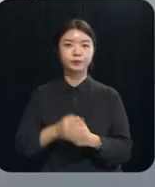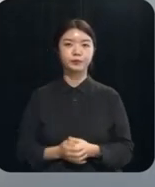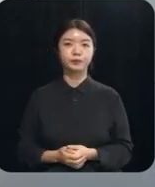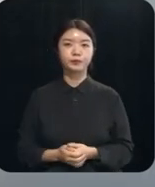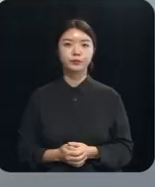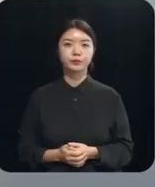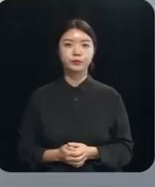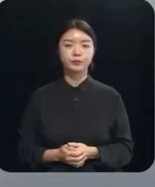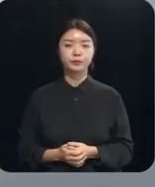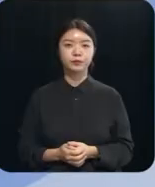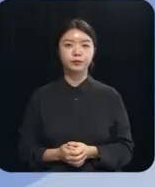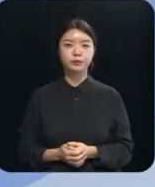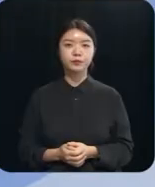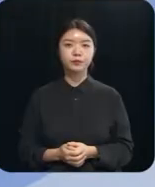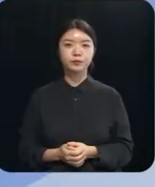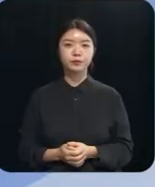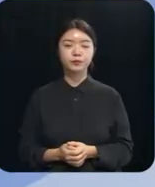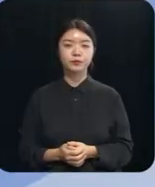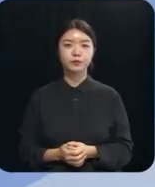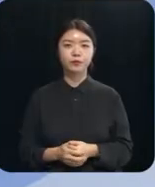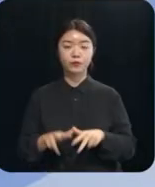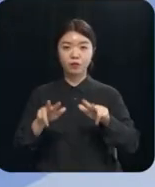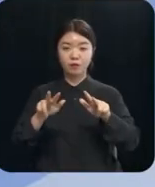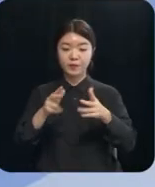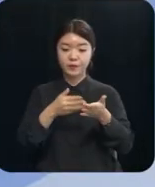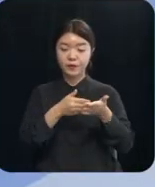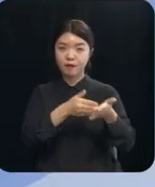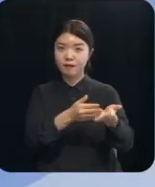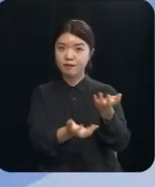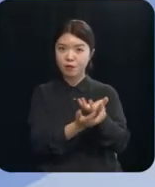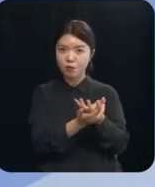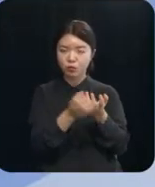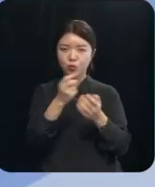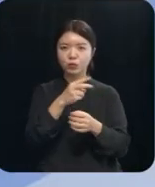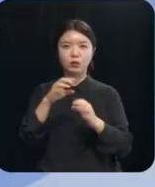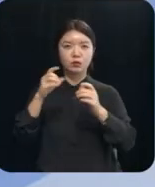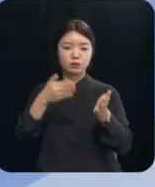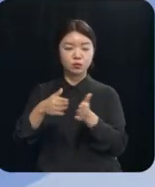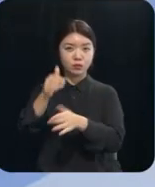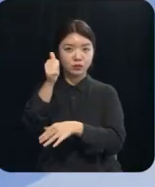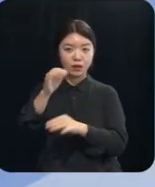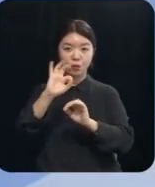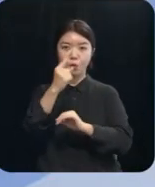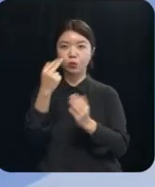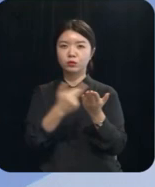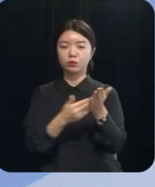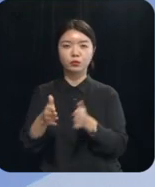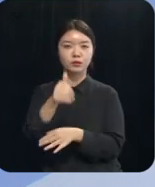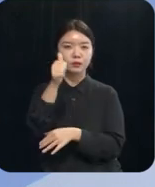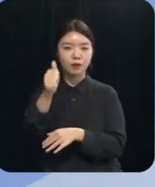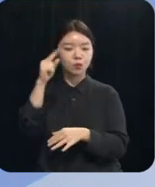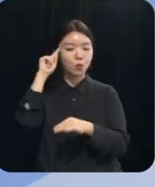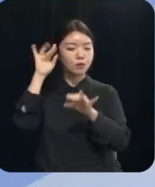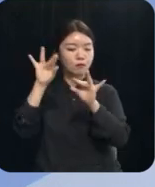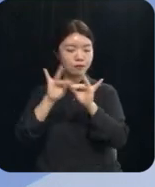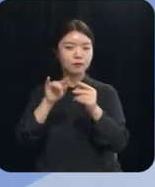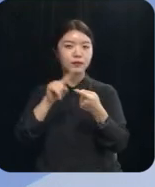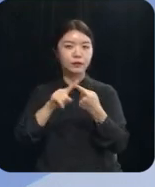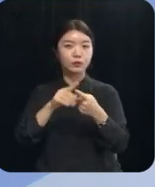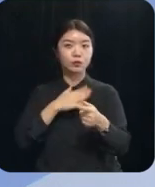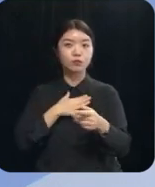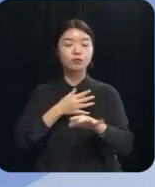듣겠습니다. 행계위에서 제안한 안과 그리고 도지사 오영훈 도지사께서 동의한 안에 대해서